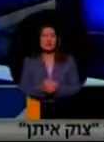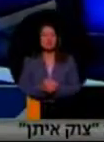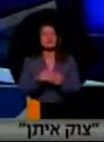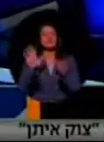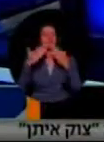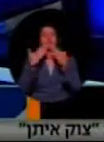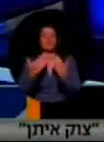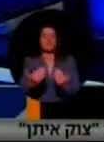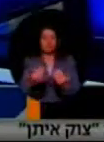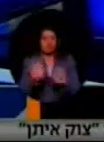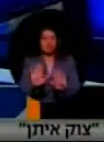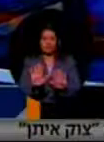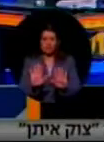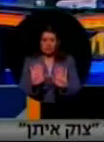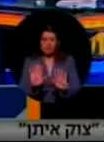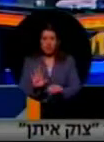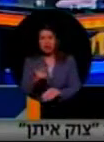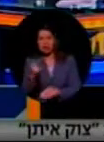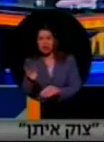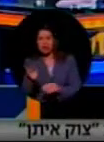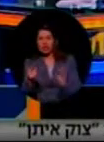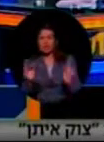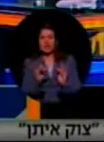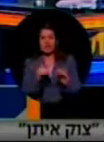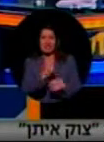תודה רבה, ואם אני מסכם, אז הייתם כאן 2-1 בעד